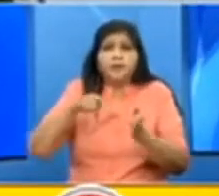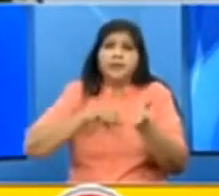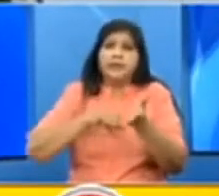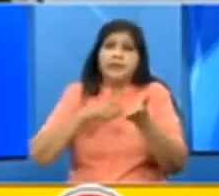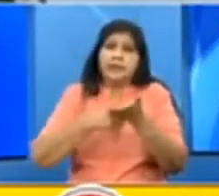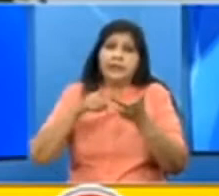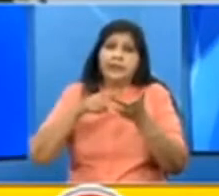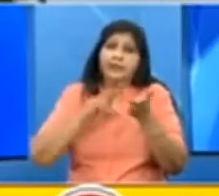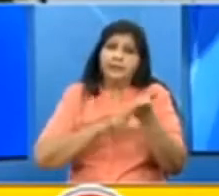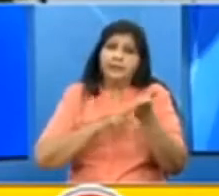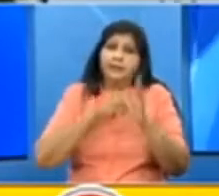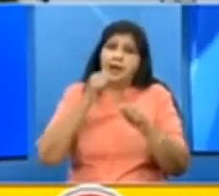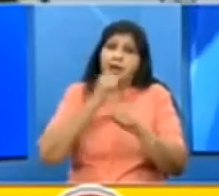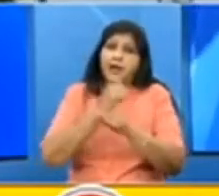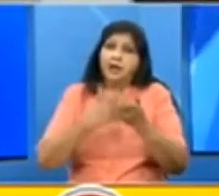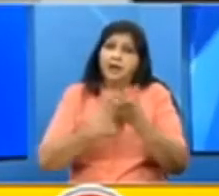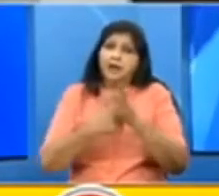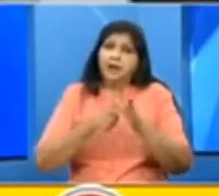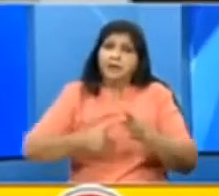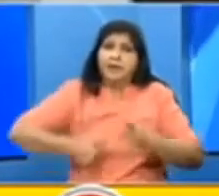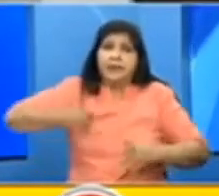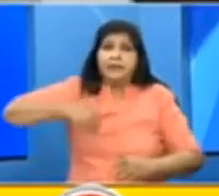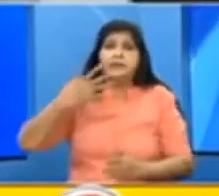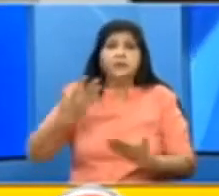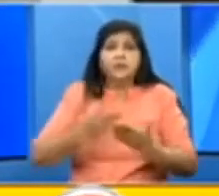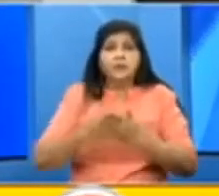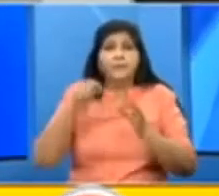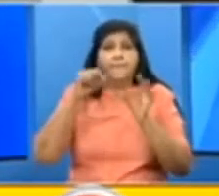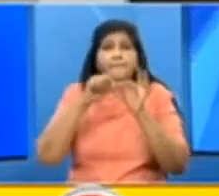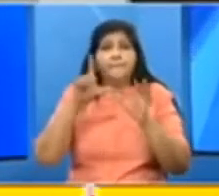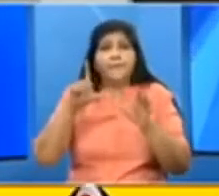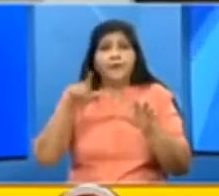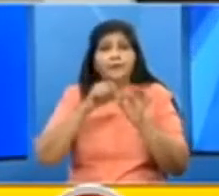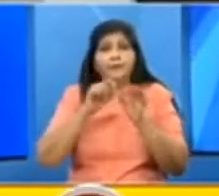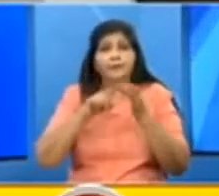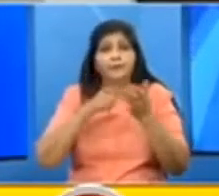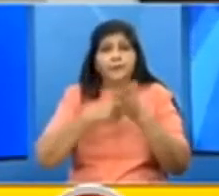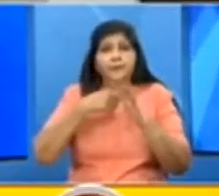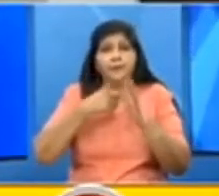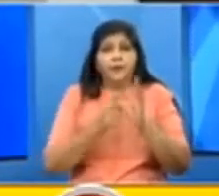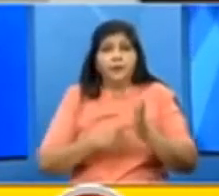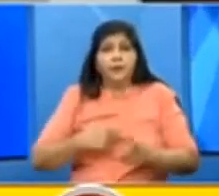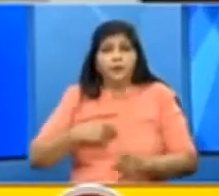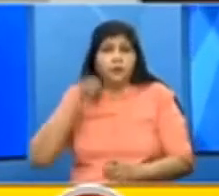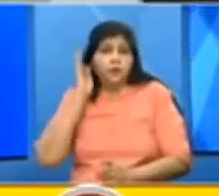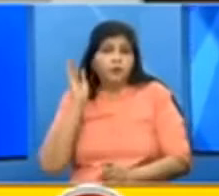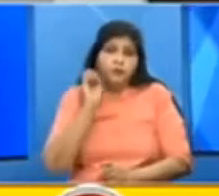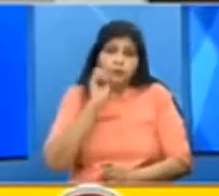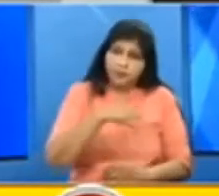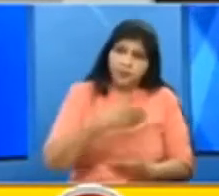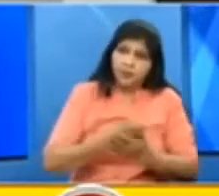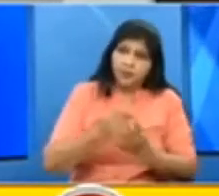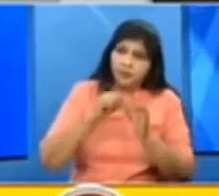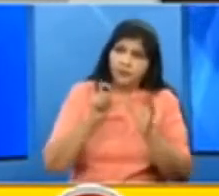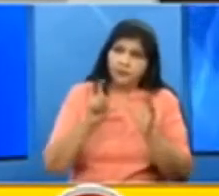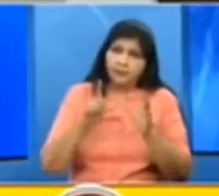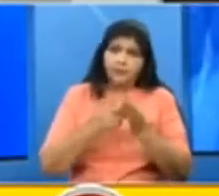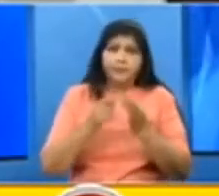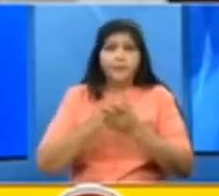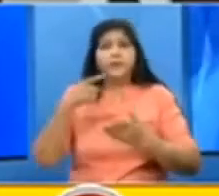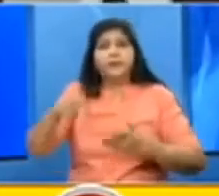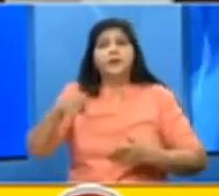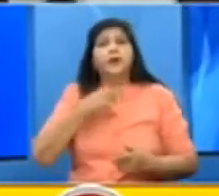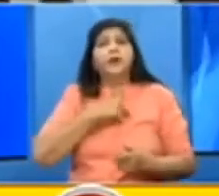है। वहां की सरपंच हैं बलबीर कौर जी। मुझे बताया गया कि बलबीर कौर जी ने